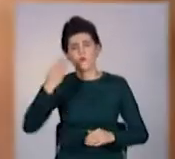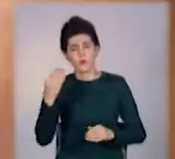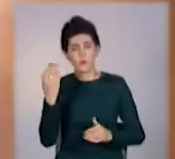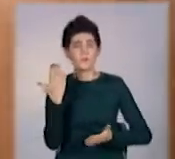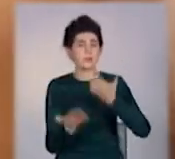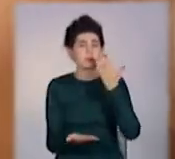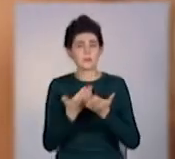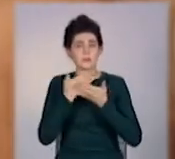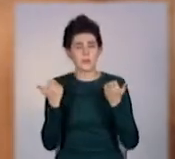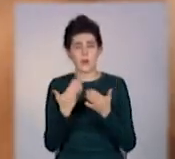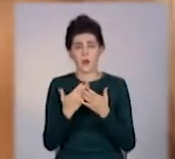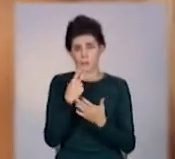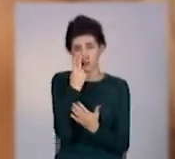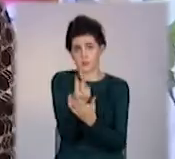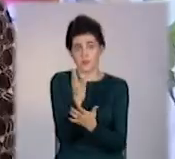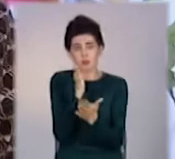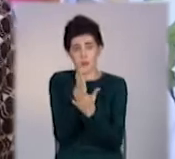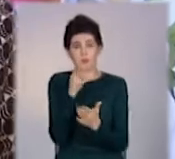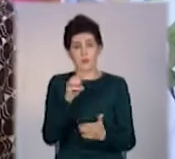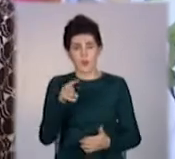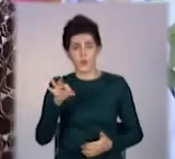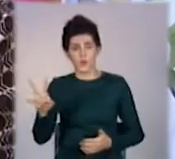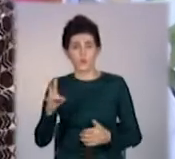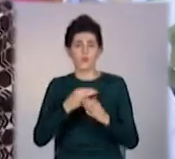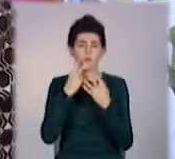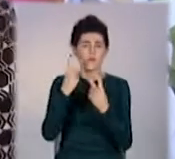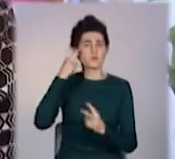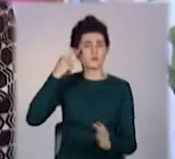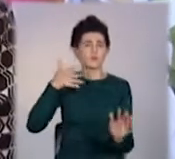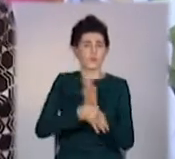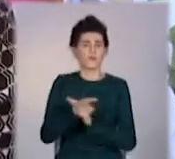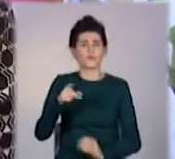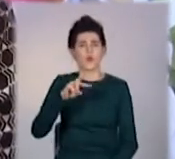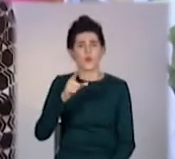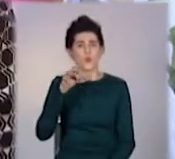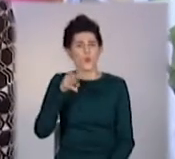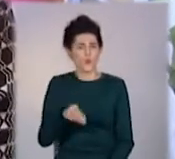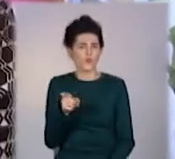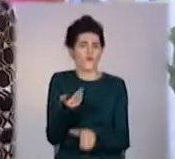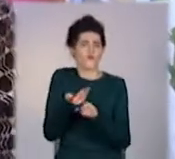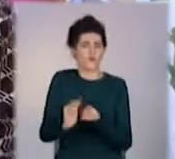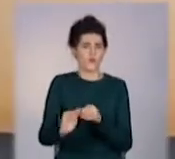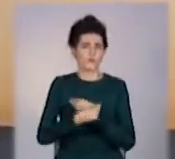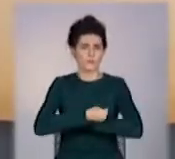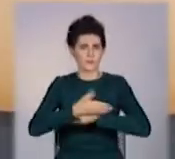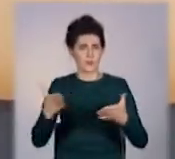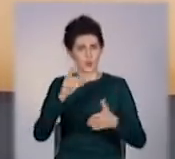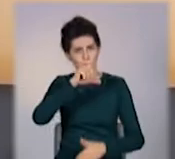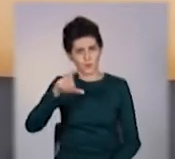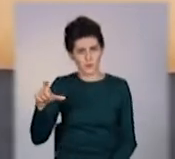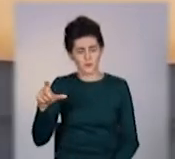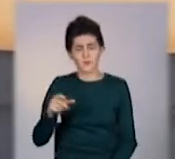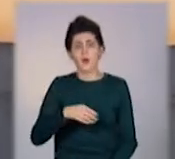для того, щоб зрозуміти, скільки якому перевізнику в межах виділених асигнувань ми можемо дати.